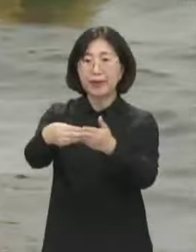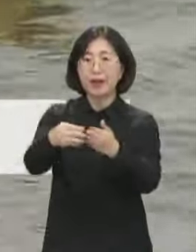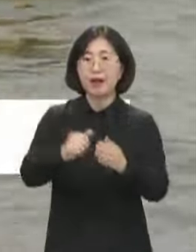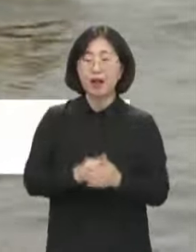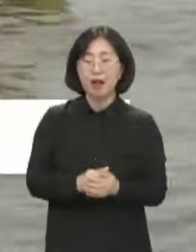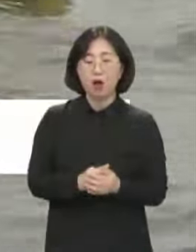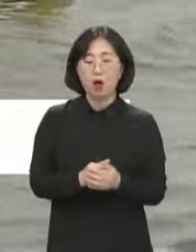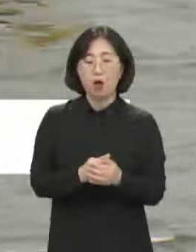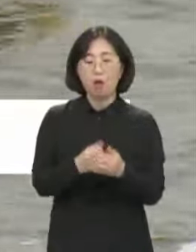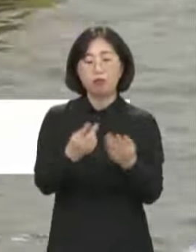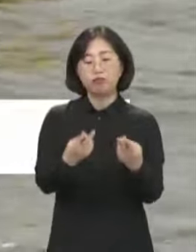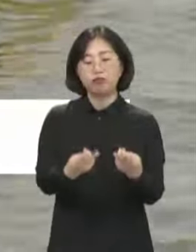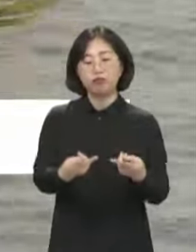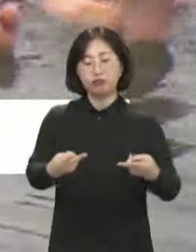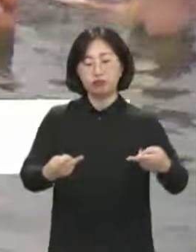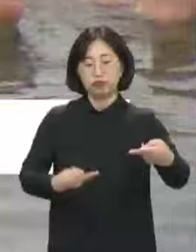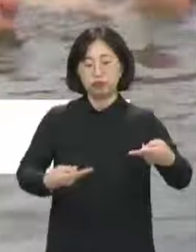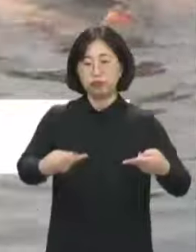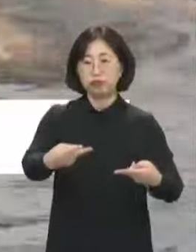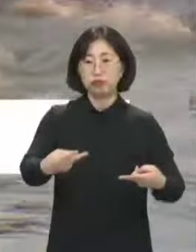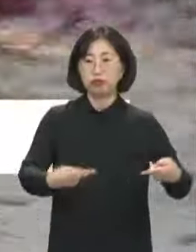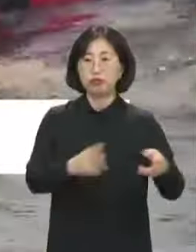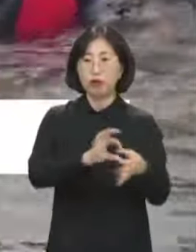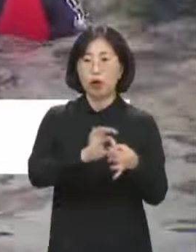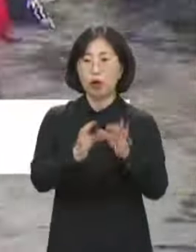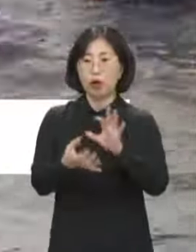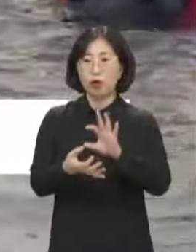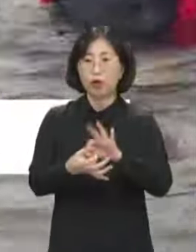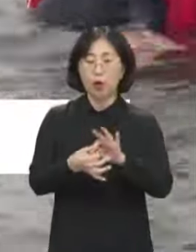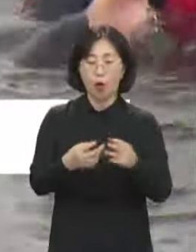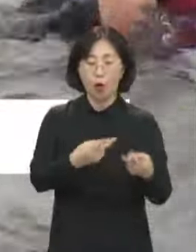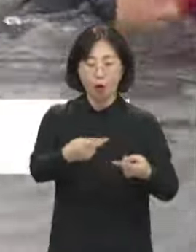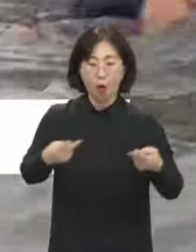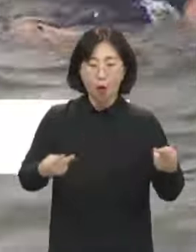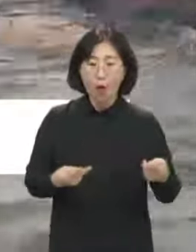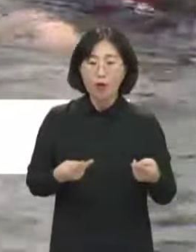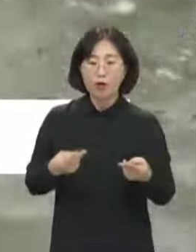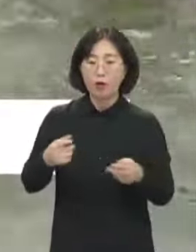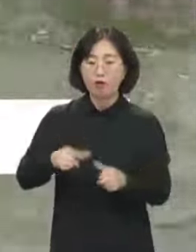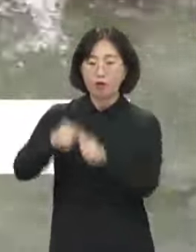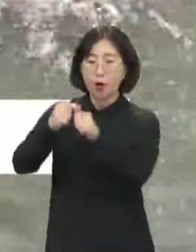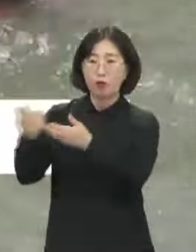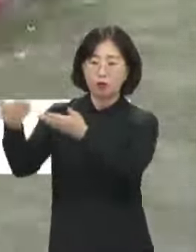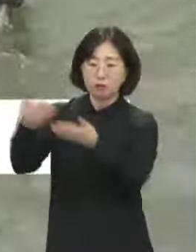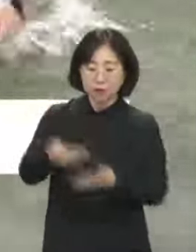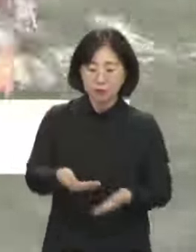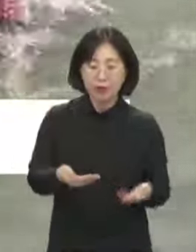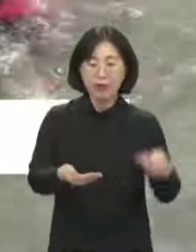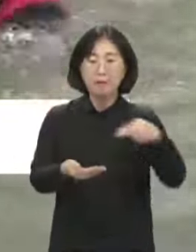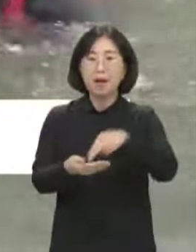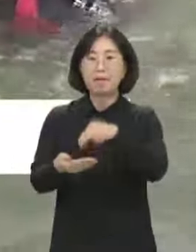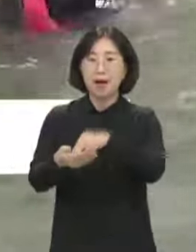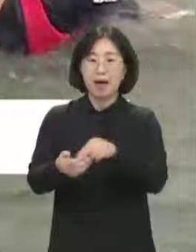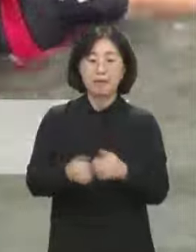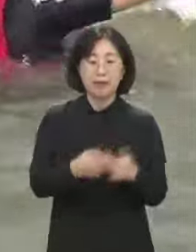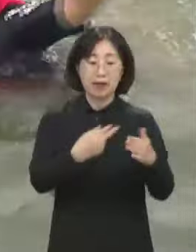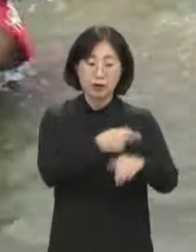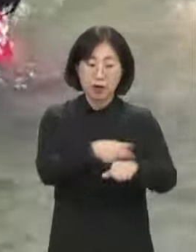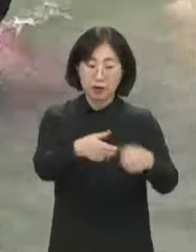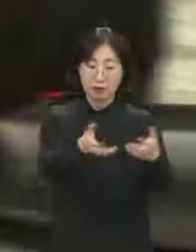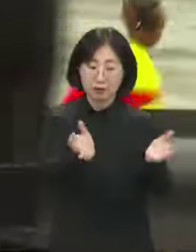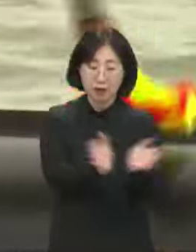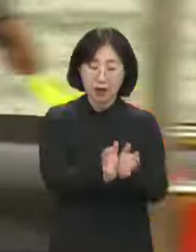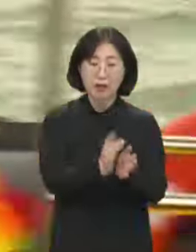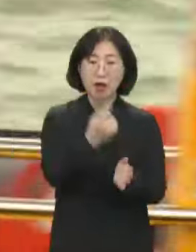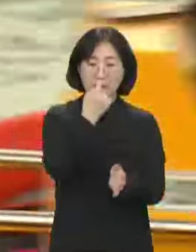누워뜨기 자세로 버티다 구조 선박이 다가오자 대형을 풀고 신속히 복귀합니다. 수영장에서만 배웠던 생존